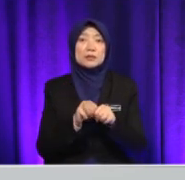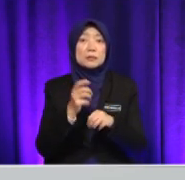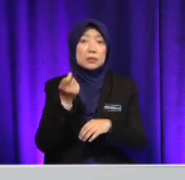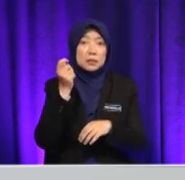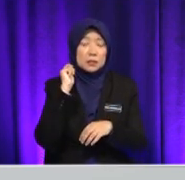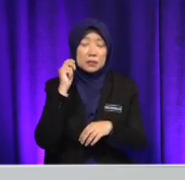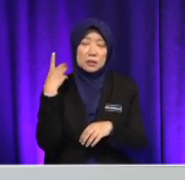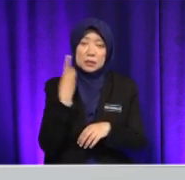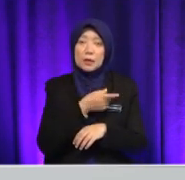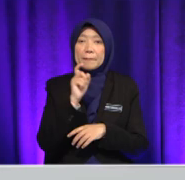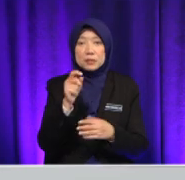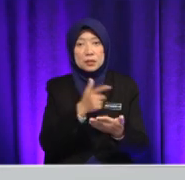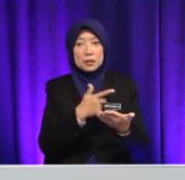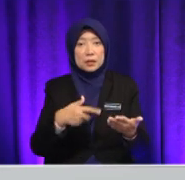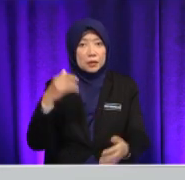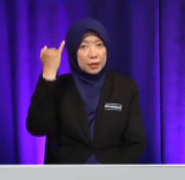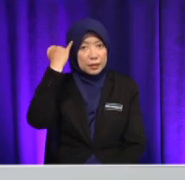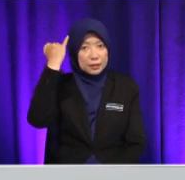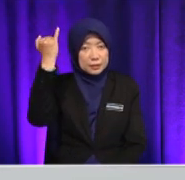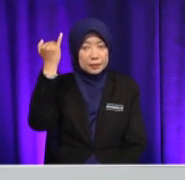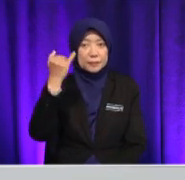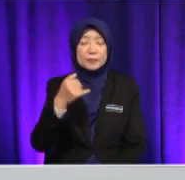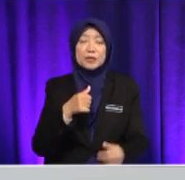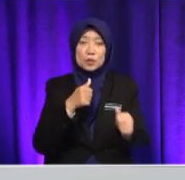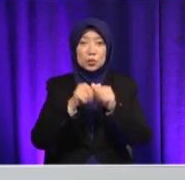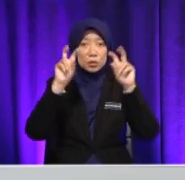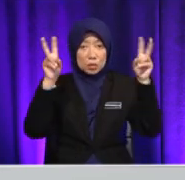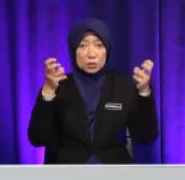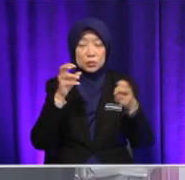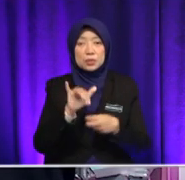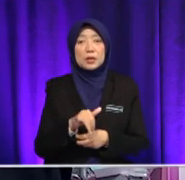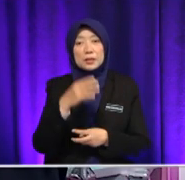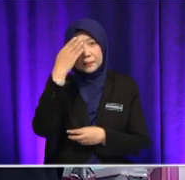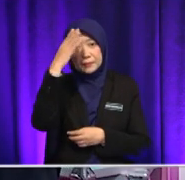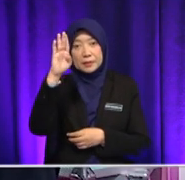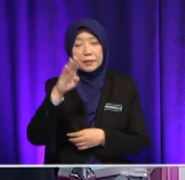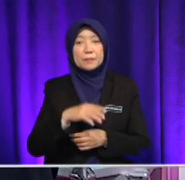berdasarkan tajuk yang diberi Ok kemudian